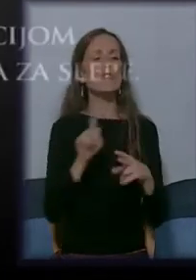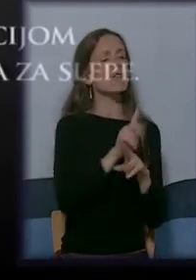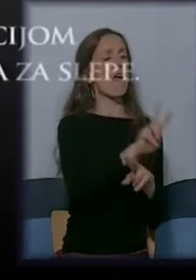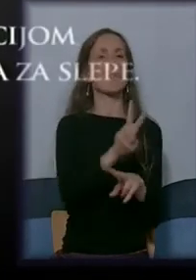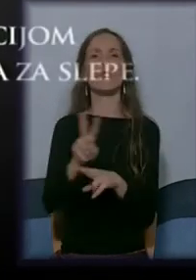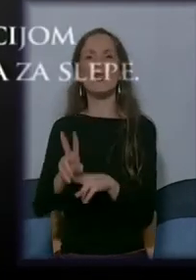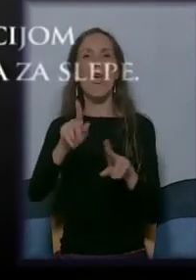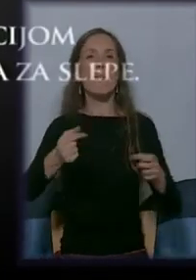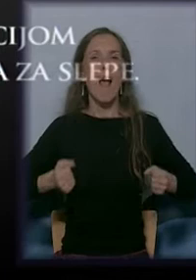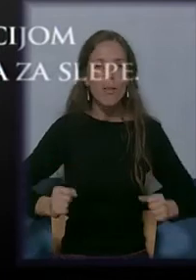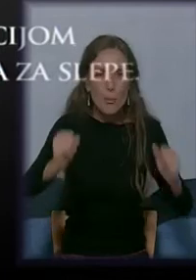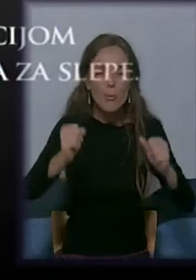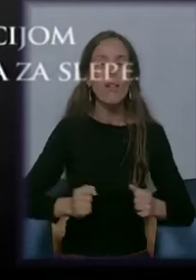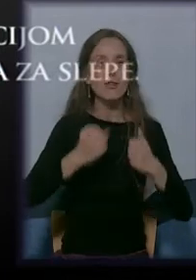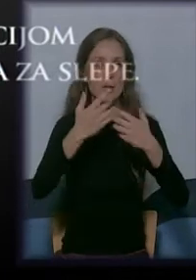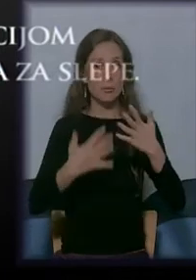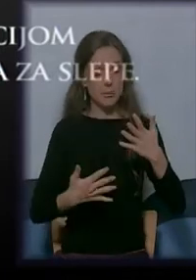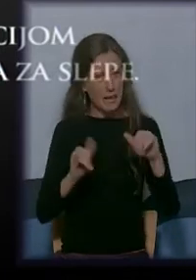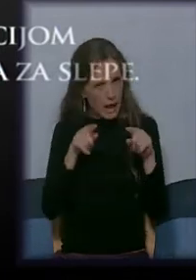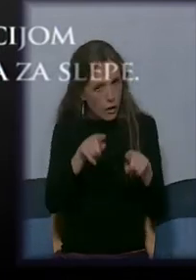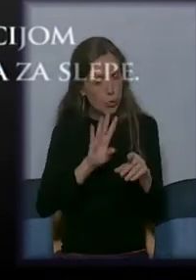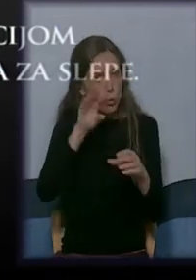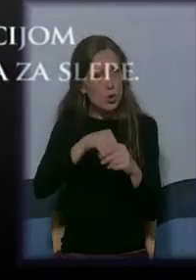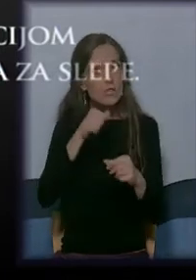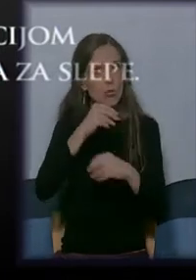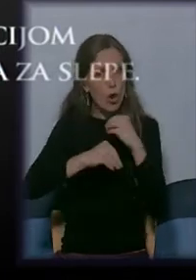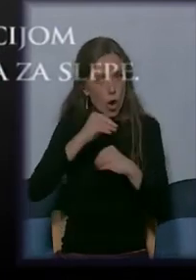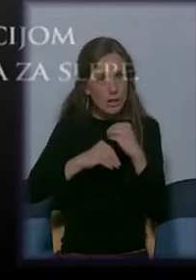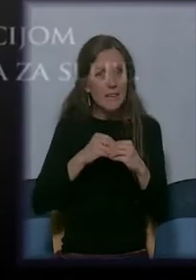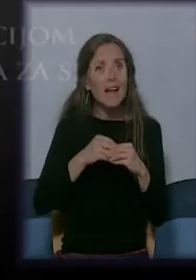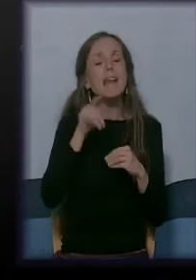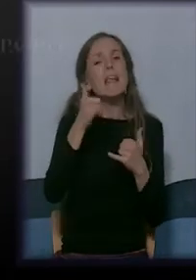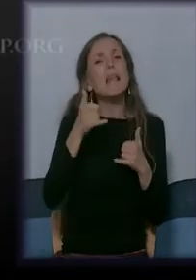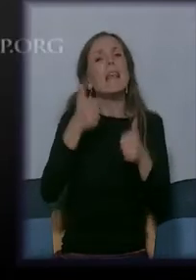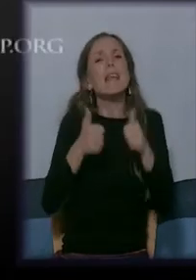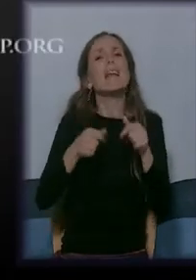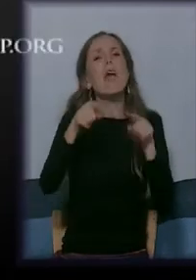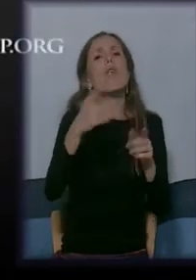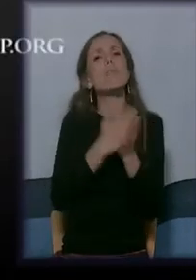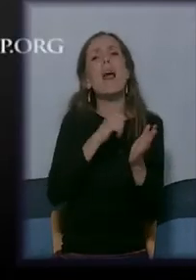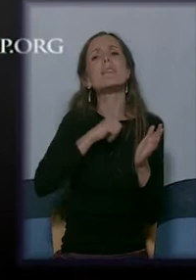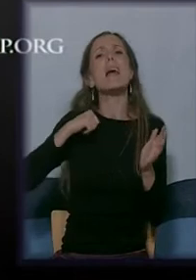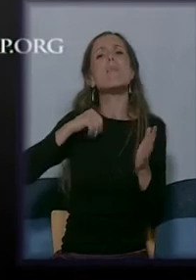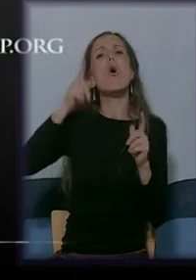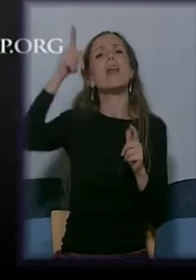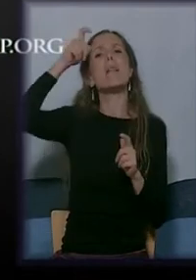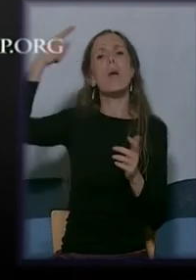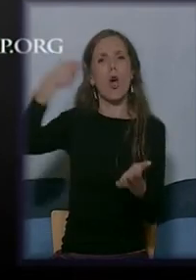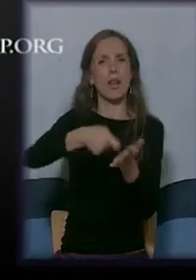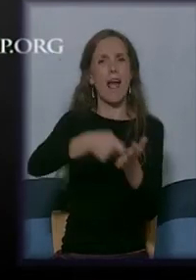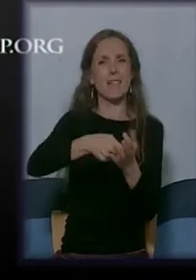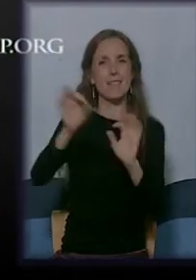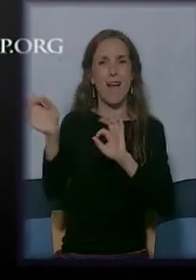Da li tu i roditelji učestvuju ili je ovo uglavnom bila briga grada Beograda? Ovo je uglavnom bila briga